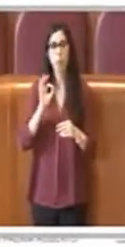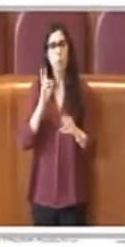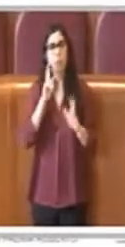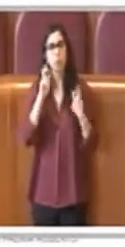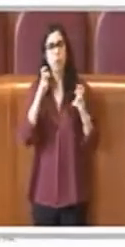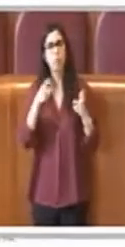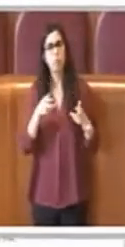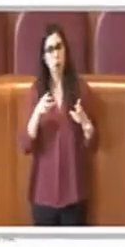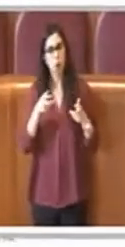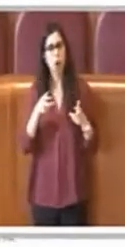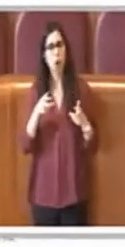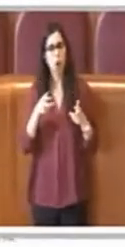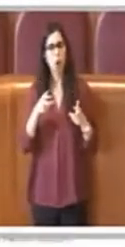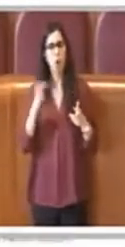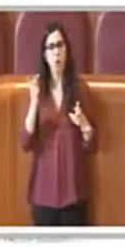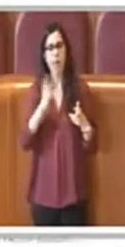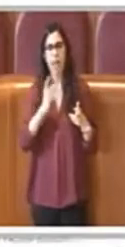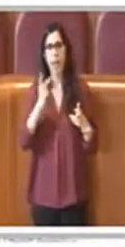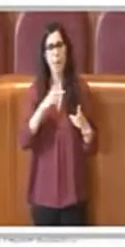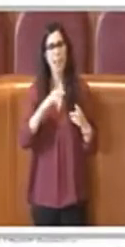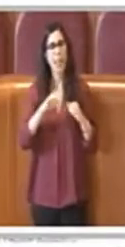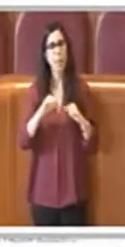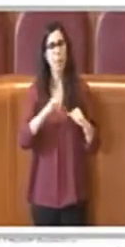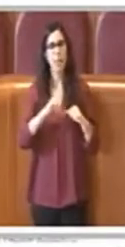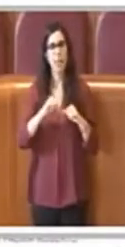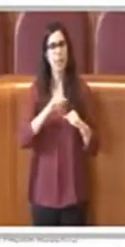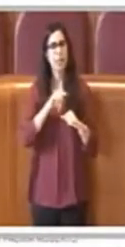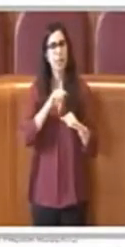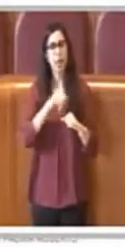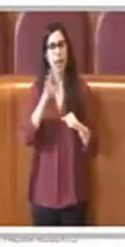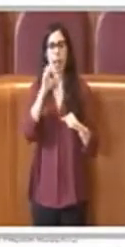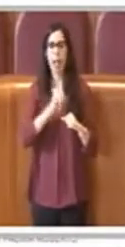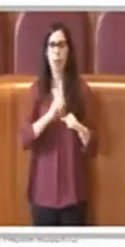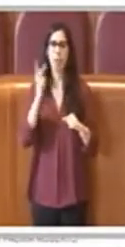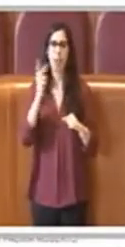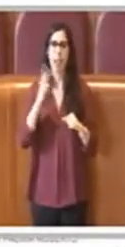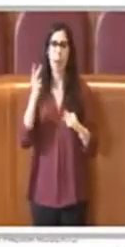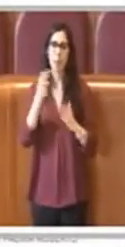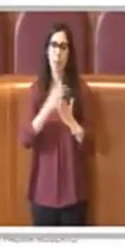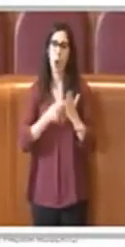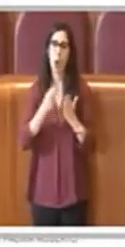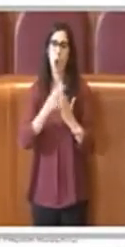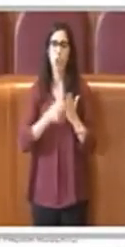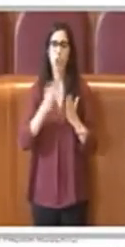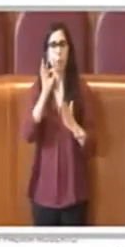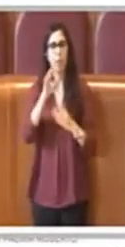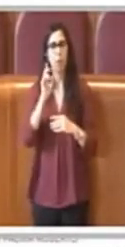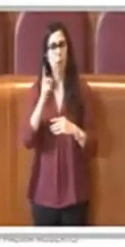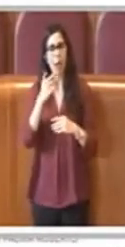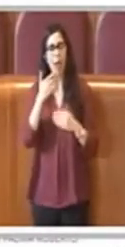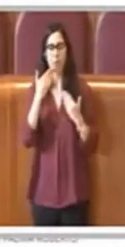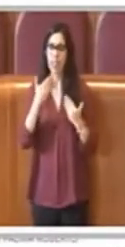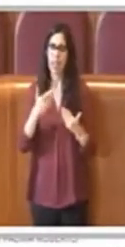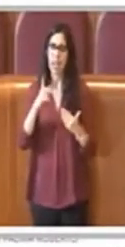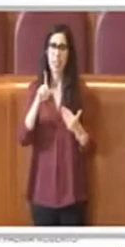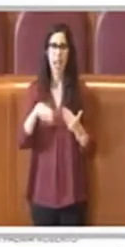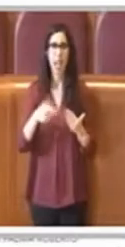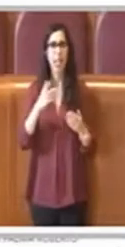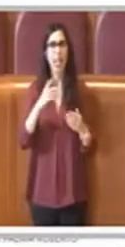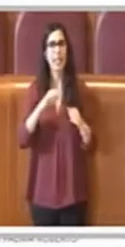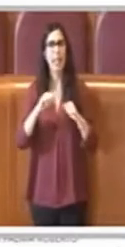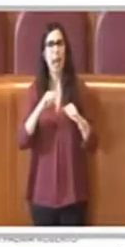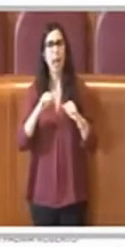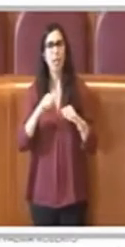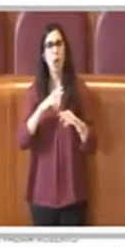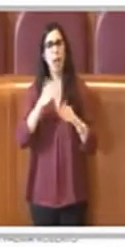sforzo veramente dell'amministrazione nel comprendere le finalità di questo progetto. E quindi ringrazio anche la direzione dell'Assemblea Capitolina